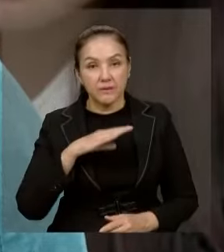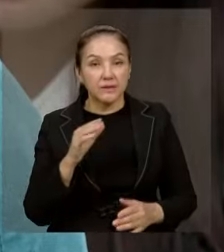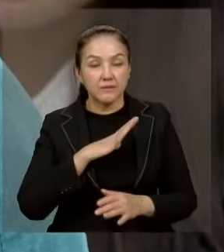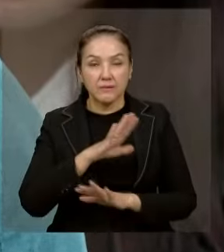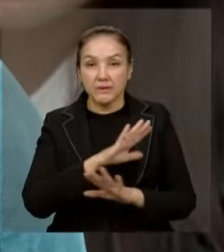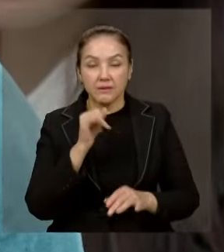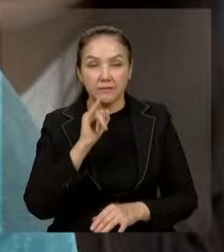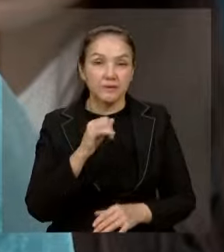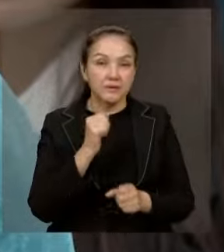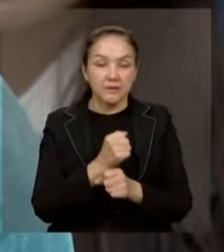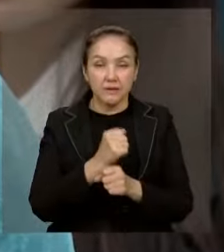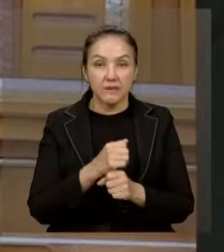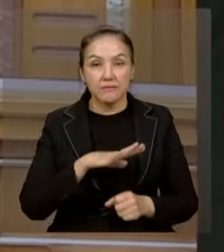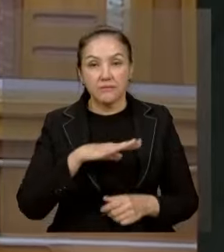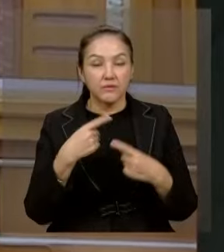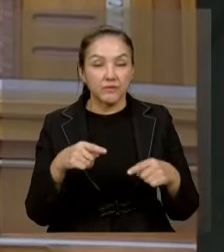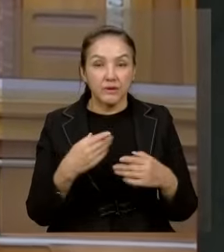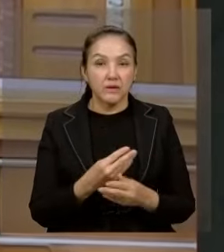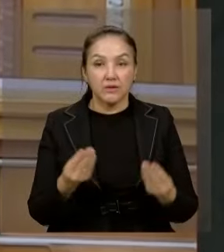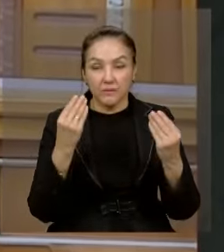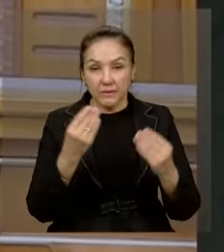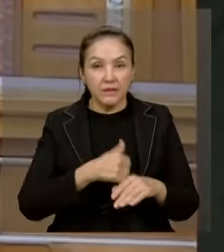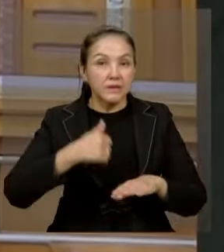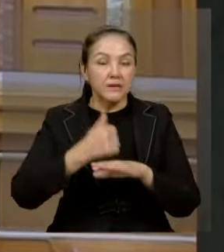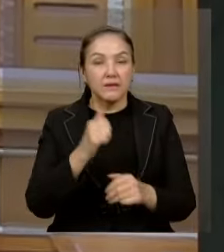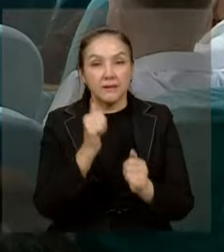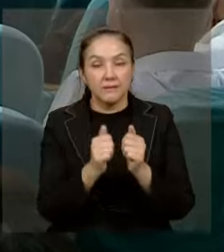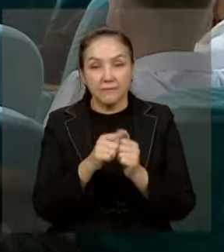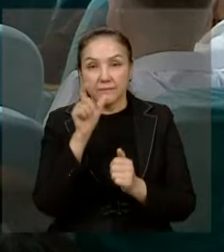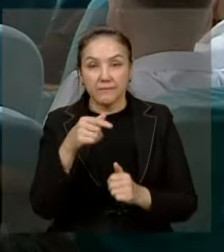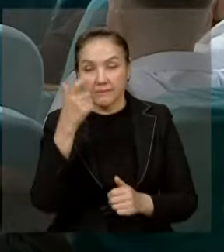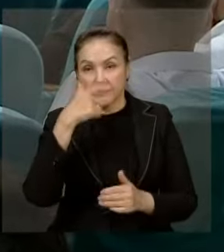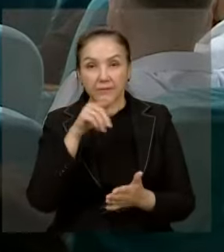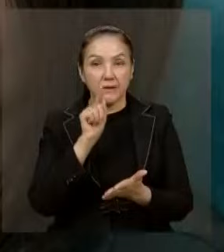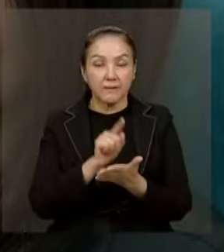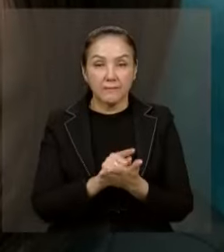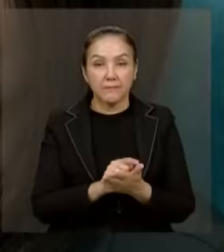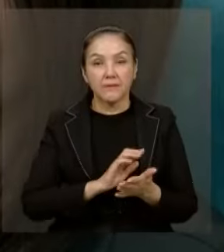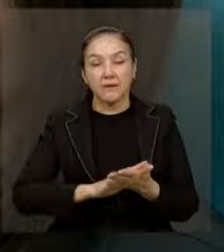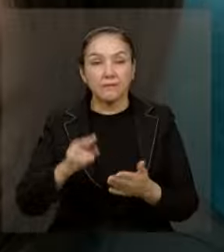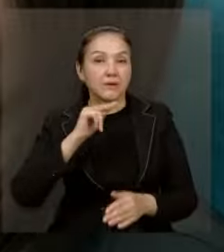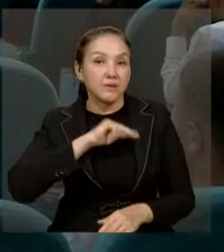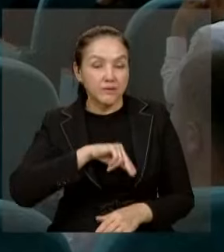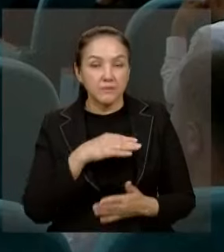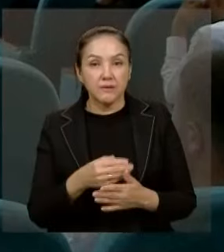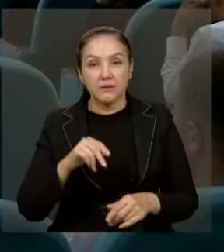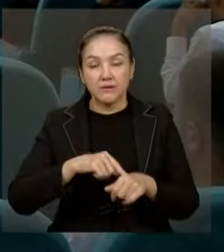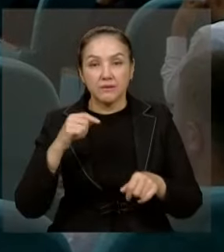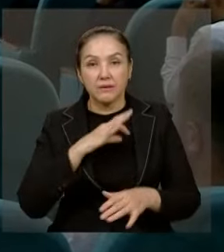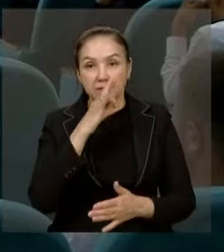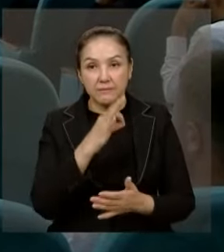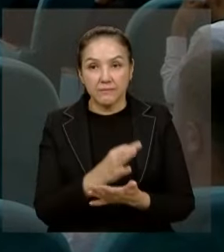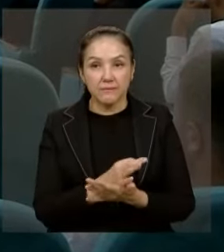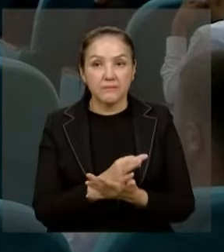бывает плохой работы любой труд в почёте главное чтобы каждый гражданин выполнил свои обязанности добросовестно с глубоким чувством